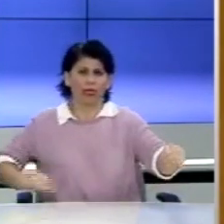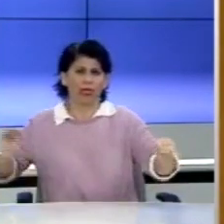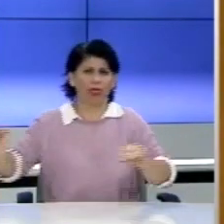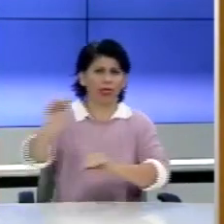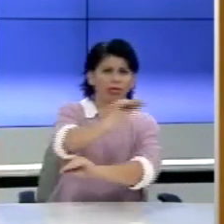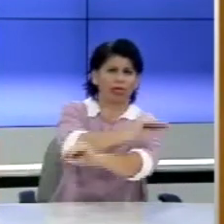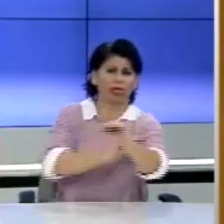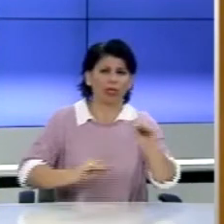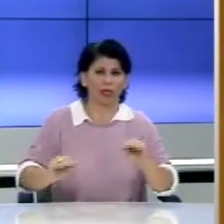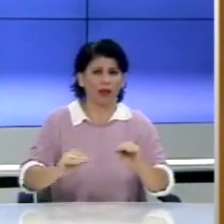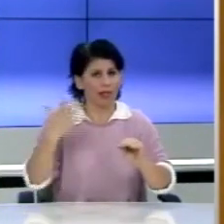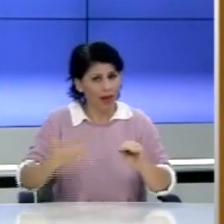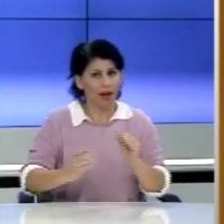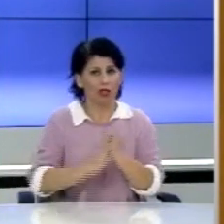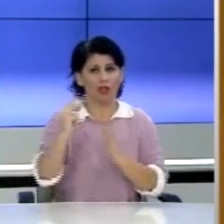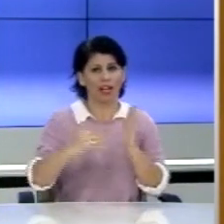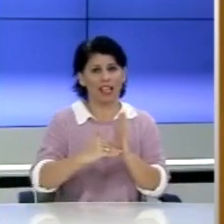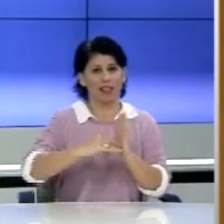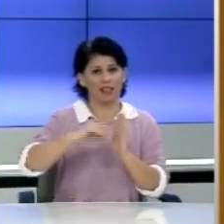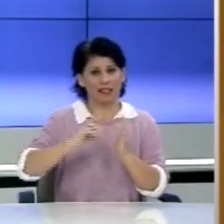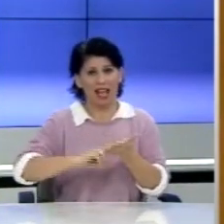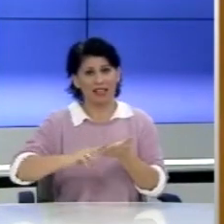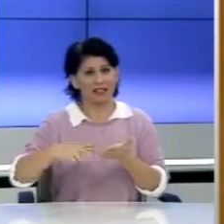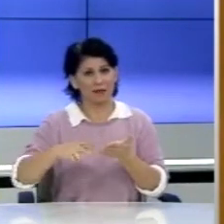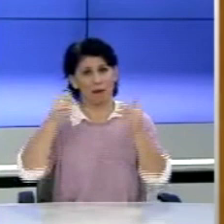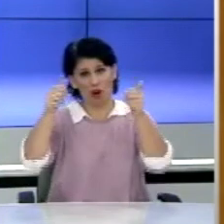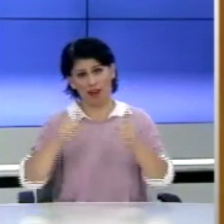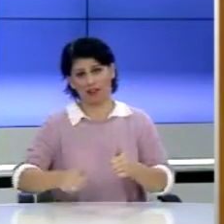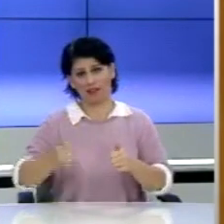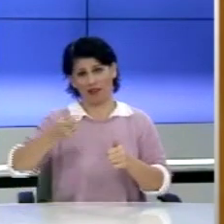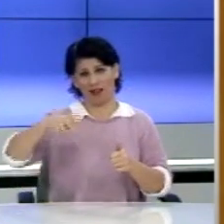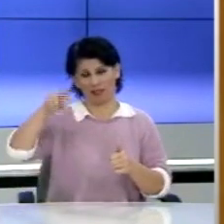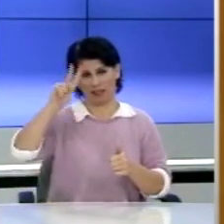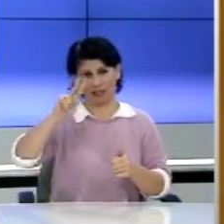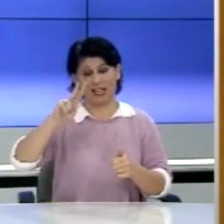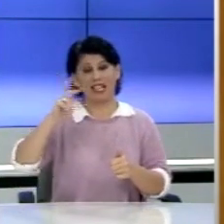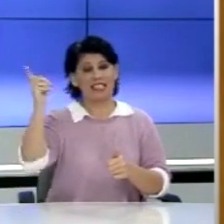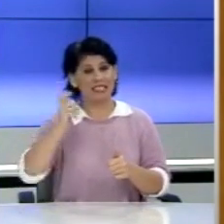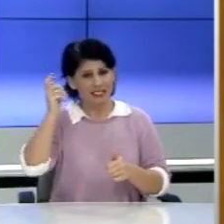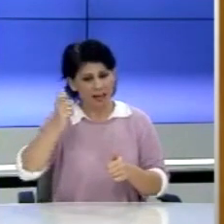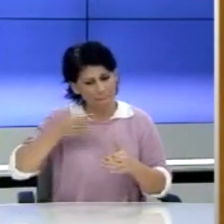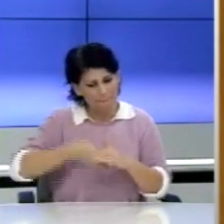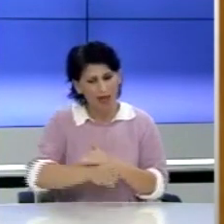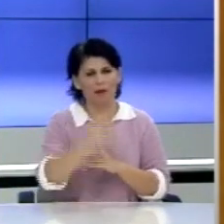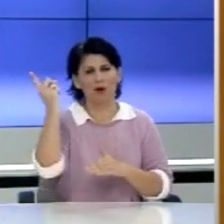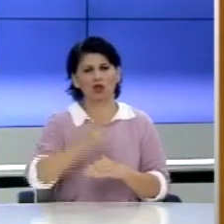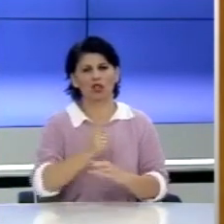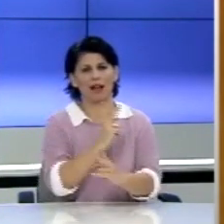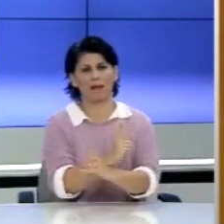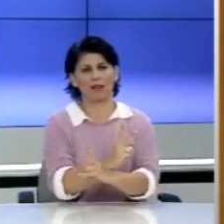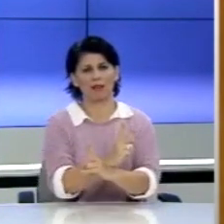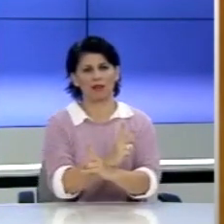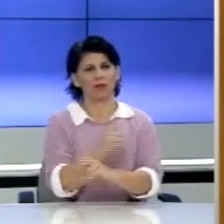οποία μας ανακοινώνεται αυξήσεις? Η σύνταξη βγαίνει μέσα από τα ποσοστά αναπλήρωσης που διαμορφώνει